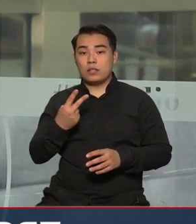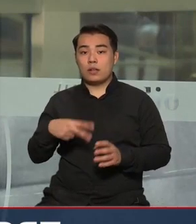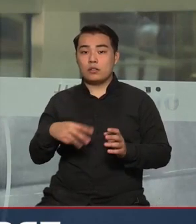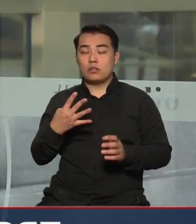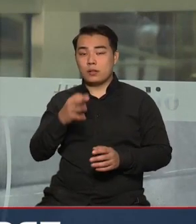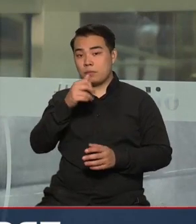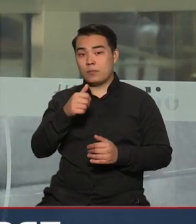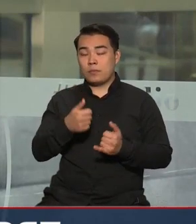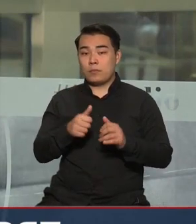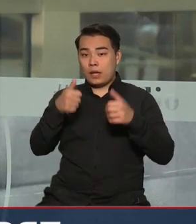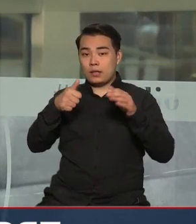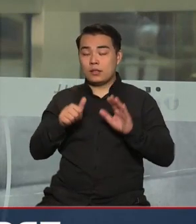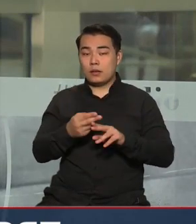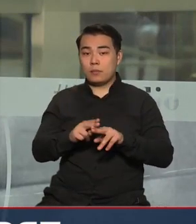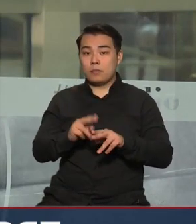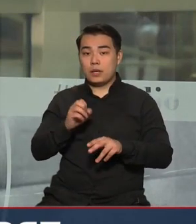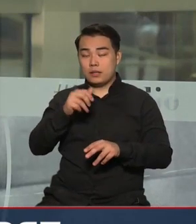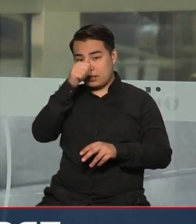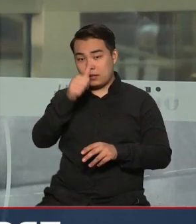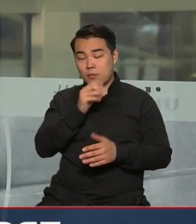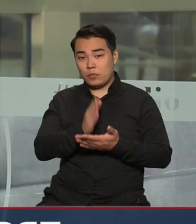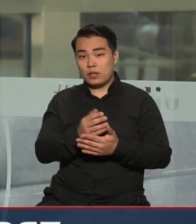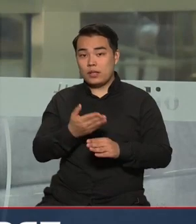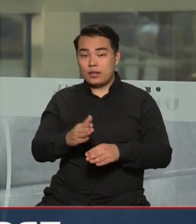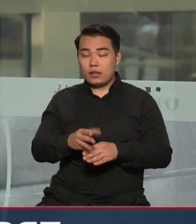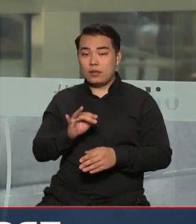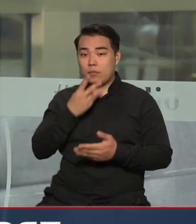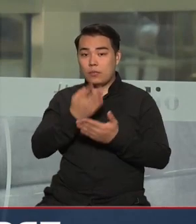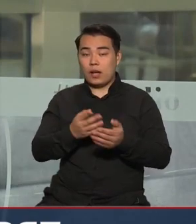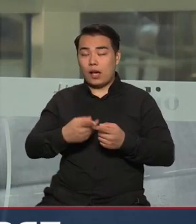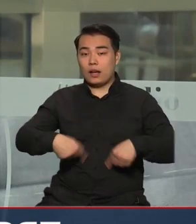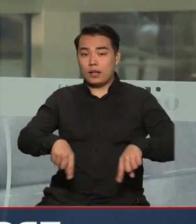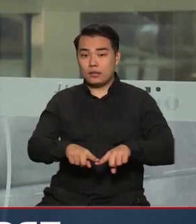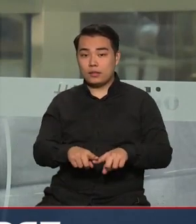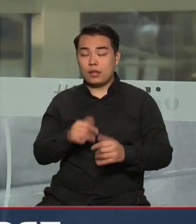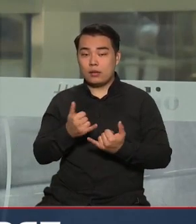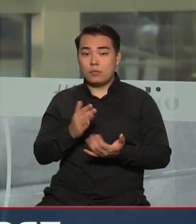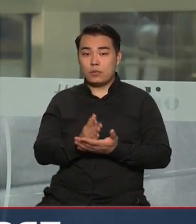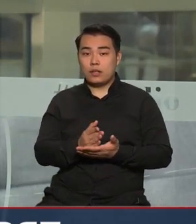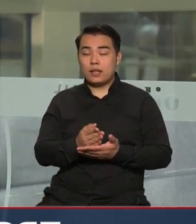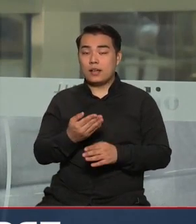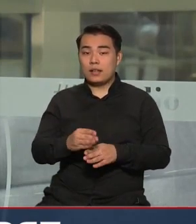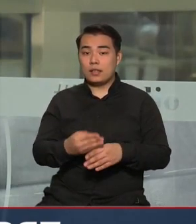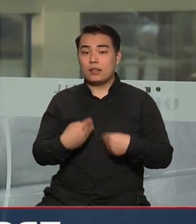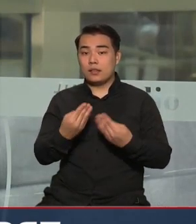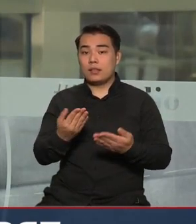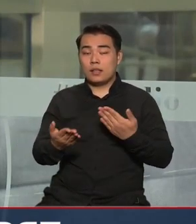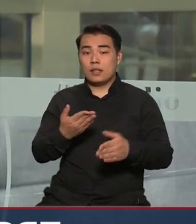24 месяца, то есть кредитор, банк или микрофинансовая организация выдал кредит, и если кредит не